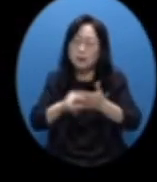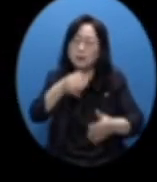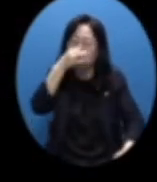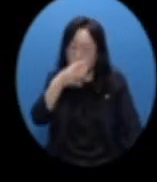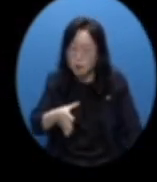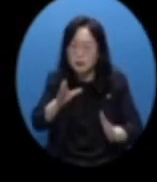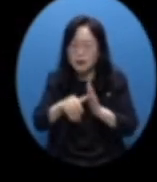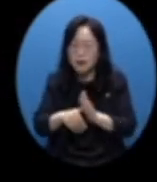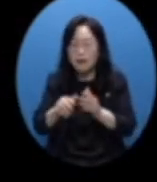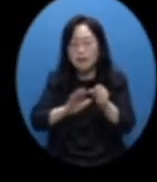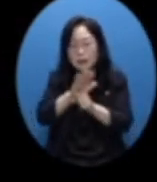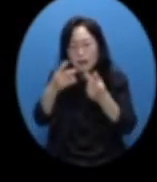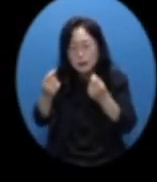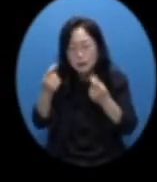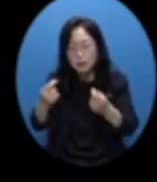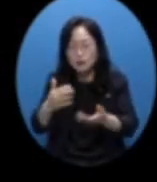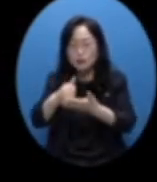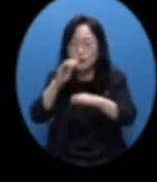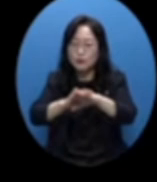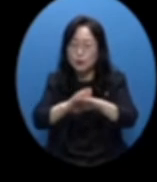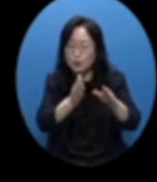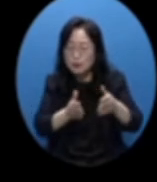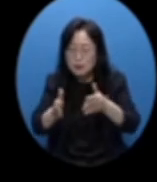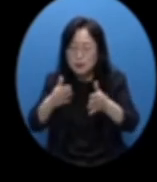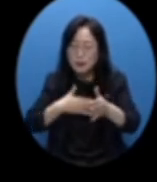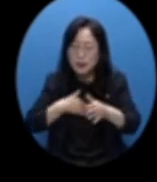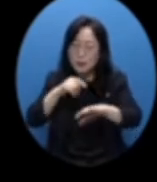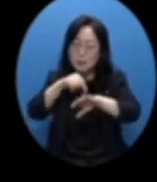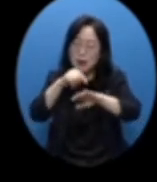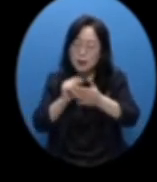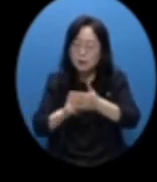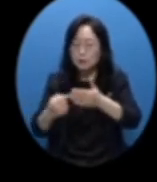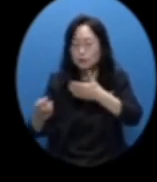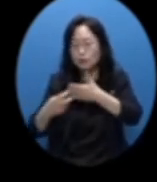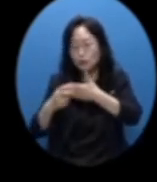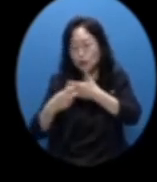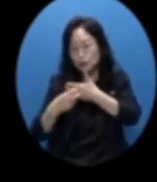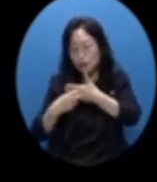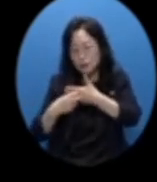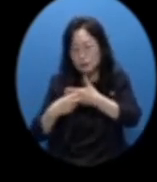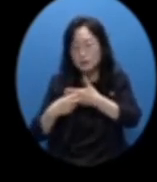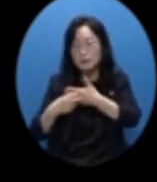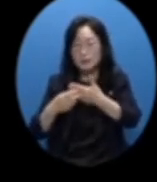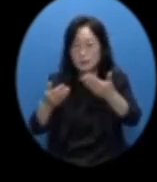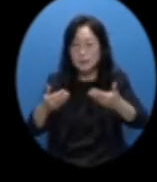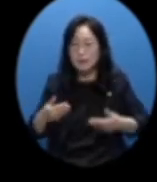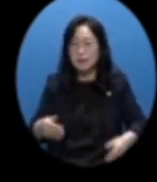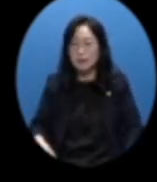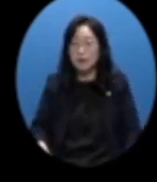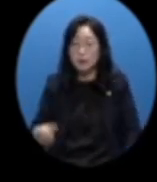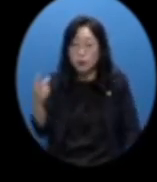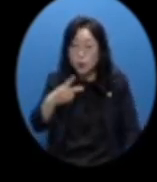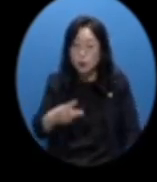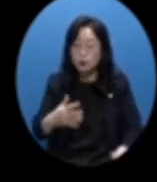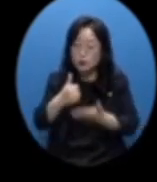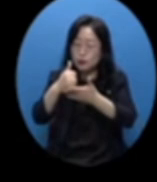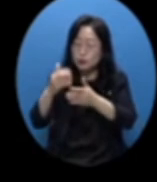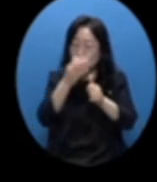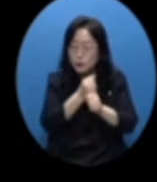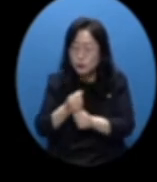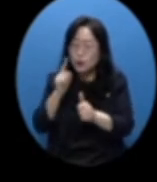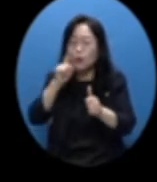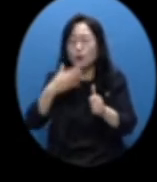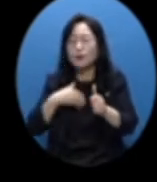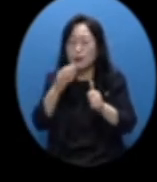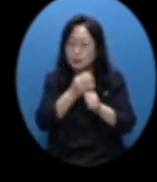사랑스러운 죄 손길을 오 나의 마음을 두드린 에 후렴 에 주부 턴의 5 날부 뜰의